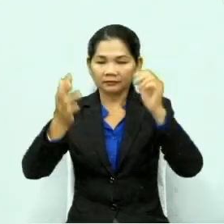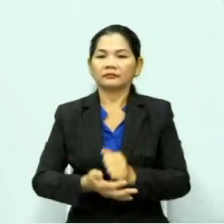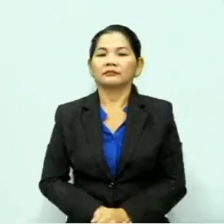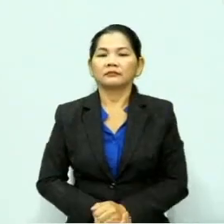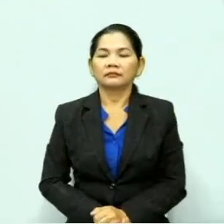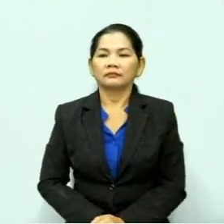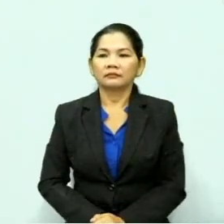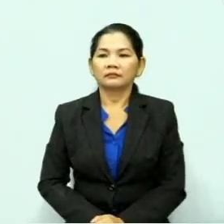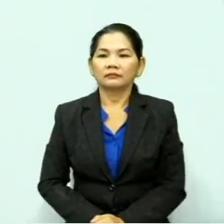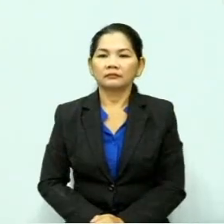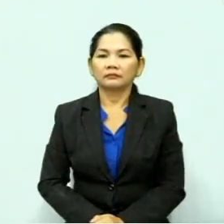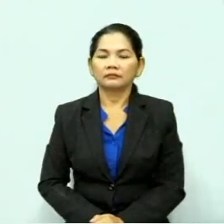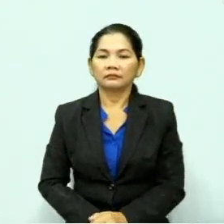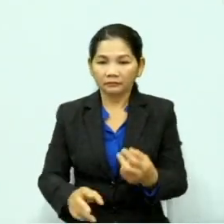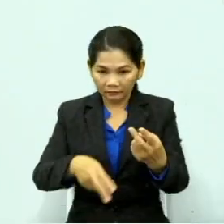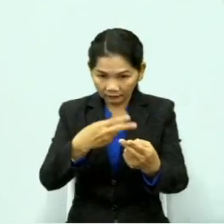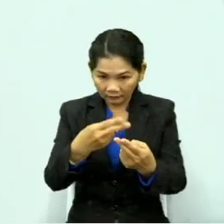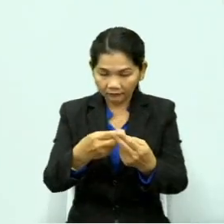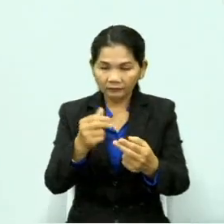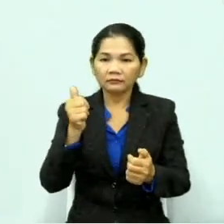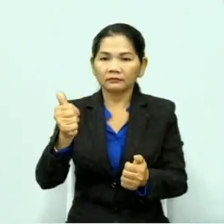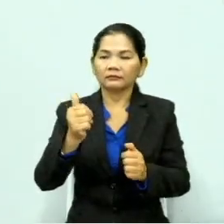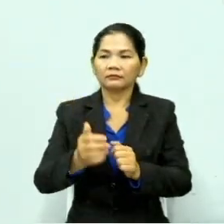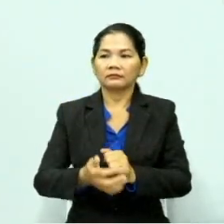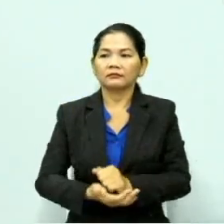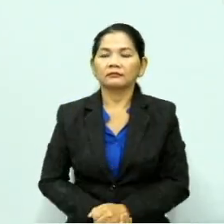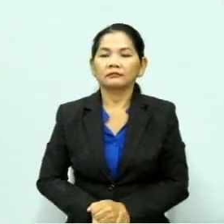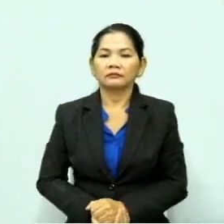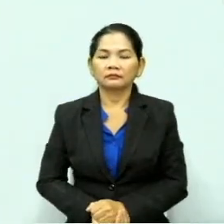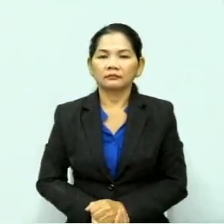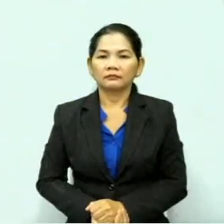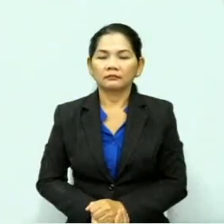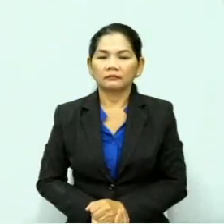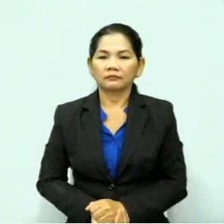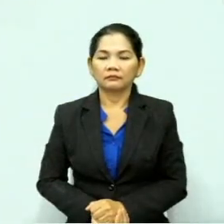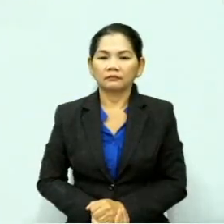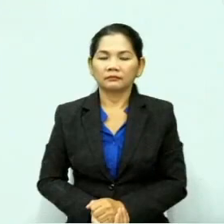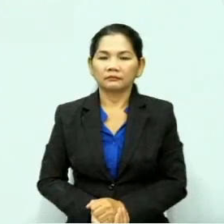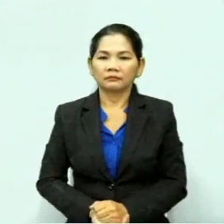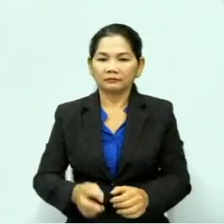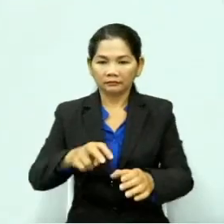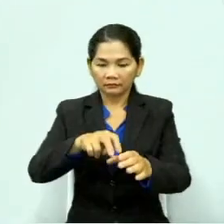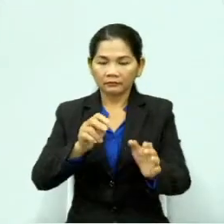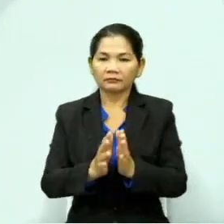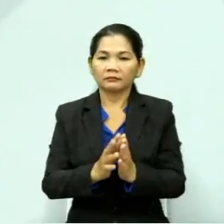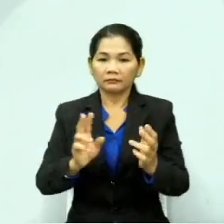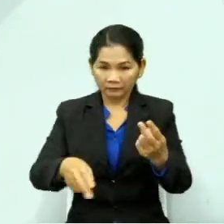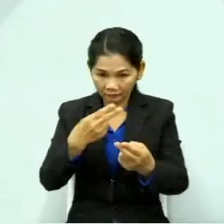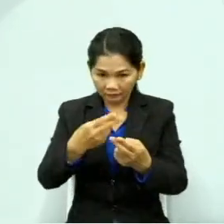con chàng chẳng con chạy bàn lọ nè chàng chẳng nè cừu chả đồ chùm lại chàng hai nè con